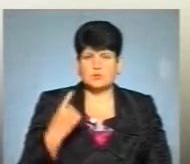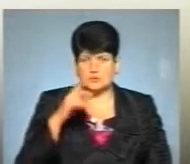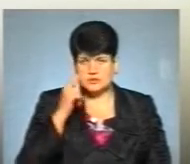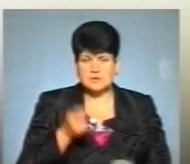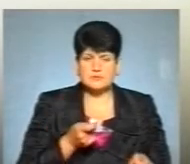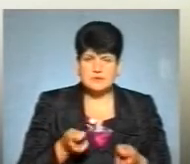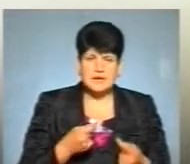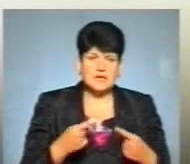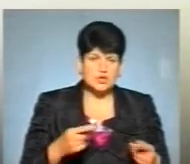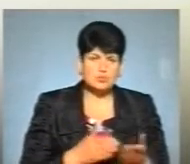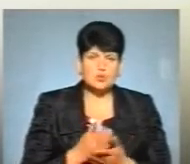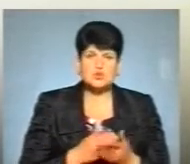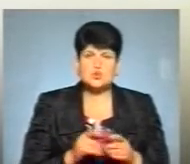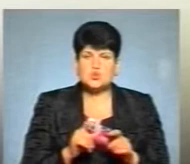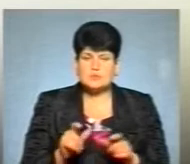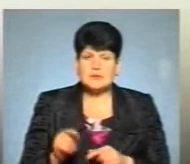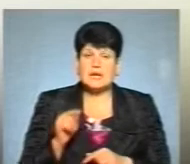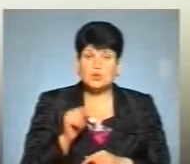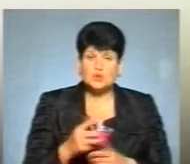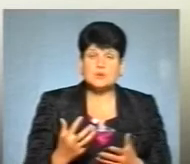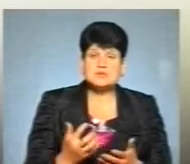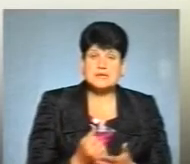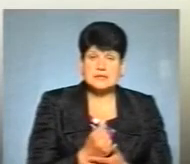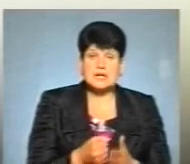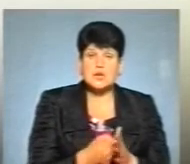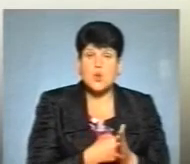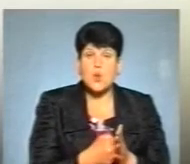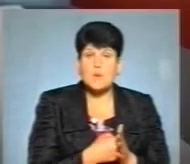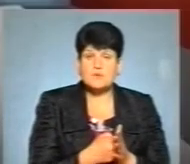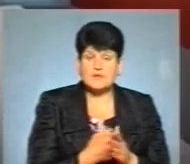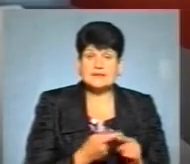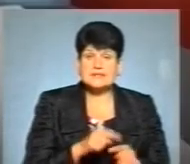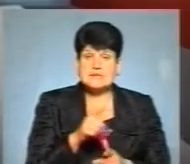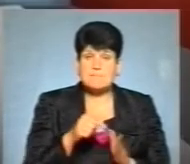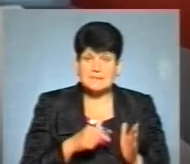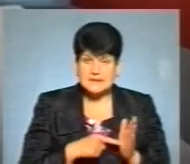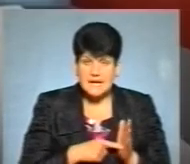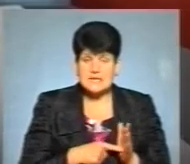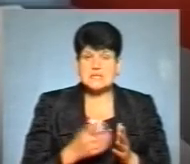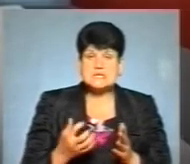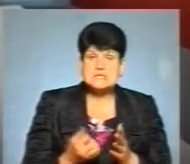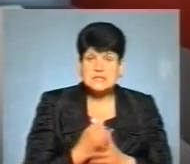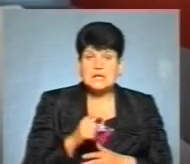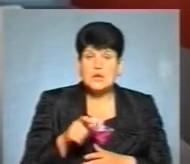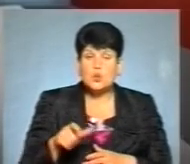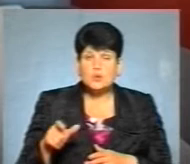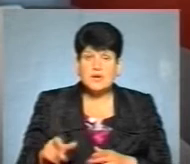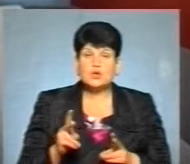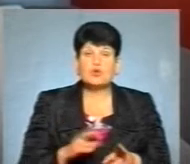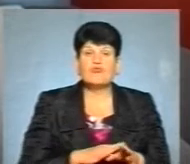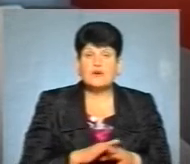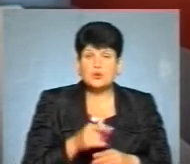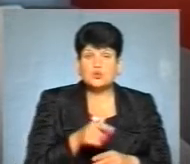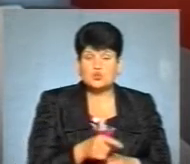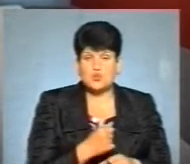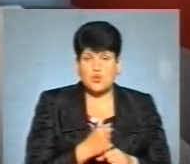облдержадміністрацією, іншими службами, для того, щоб знайти, лобіювати дане питання і знайти людей підрядні, які виконують цю роботу,